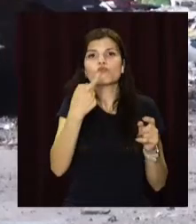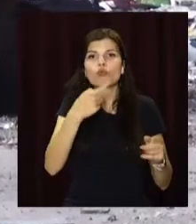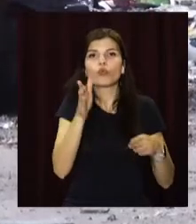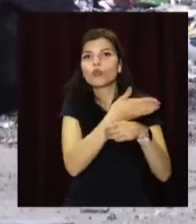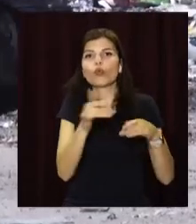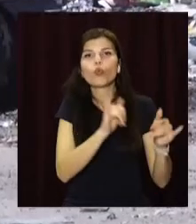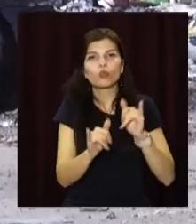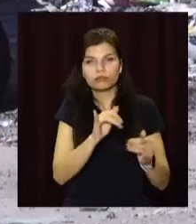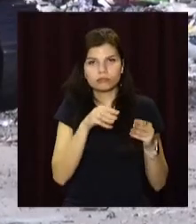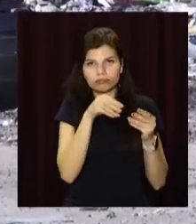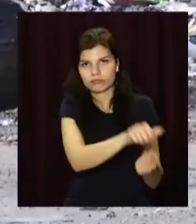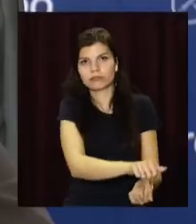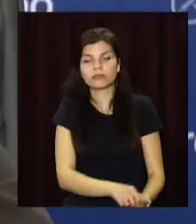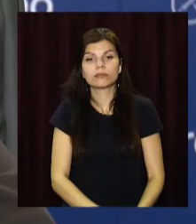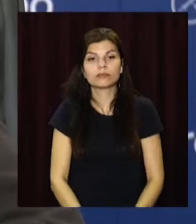сміття.